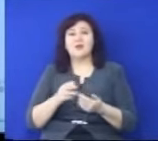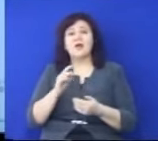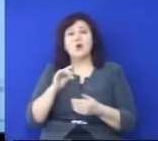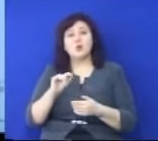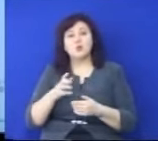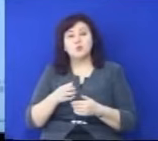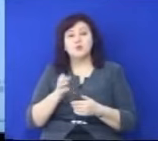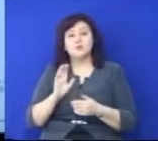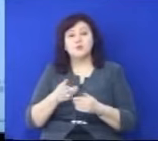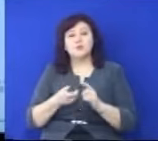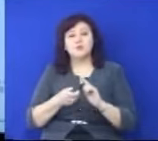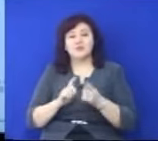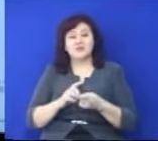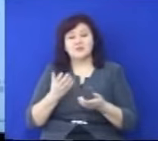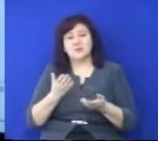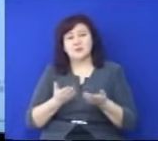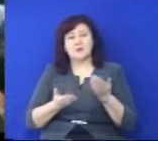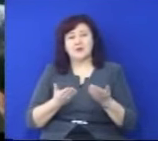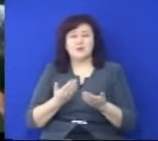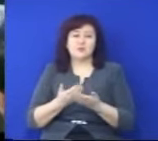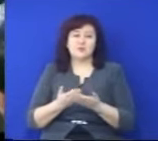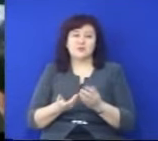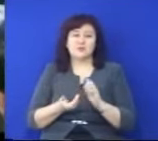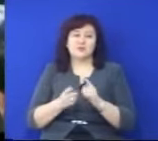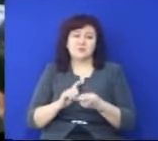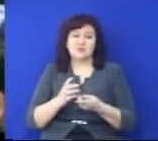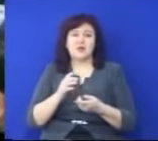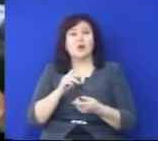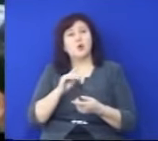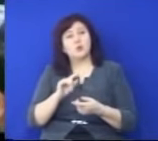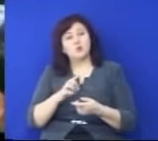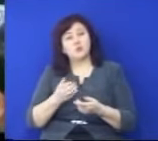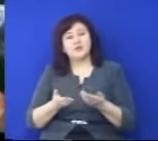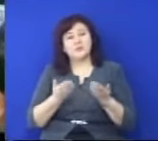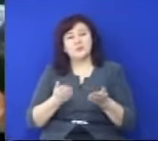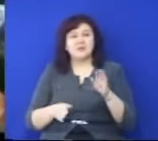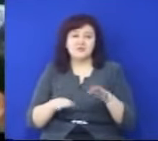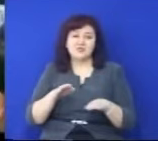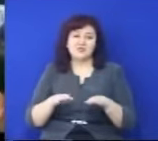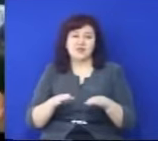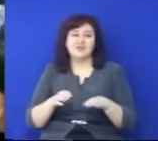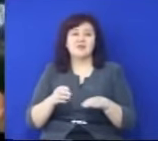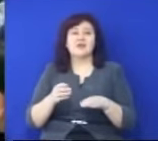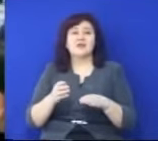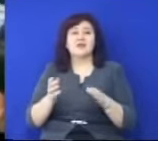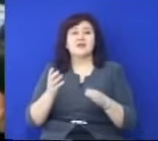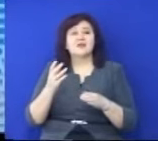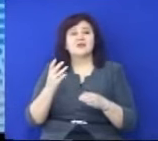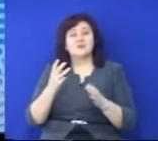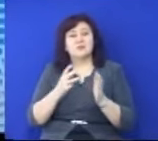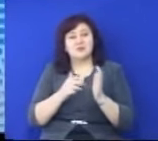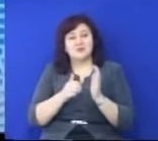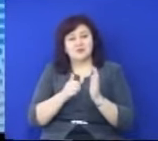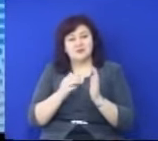өзгеруі бойынша бірнеше сценарий әзірленді. Тимур Сүлейменовтің айтуынша, рубльдің долларға шаққандағы бағамының 3 межеге 70, 80